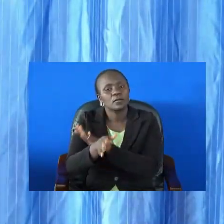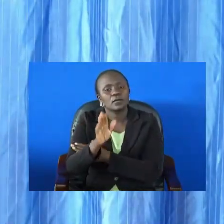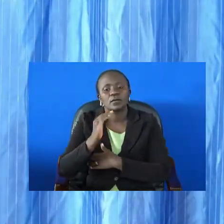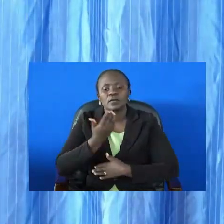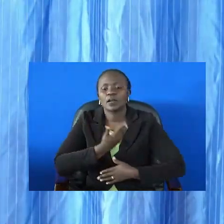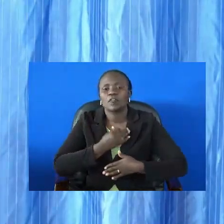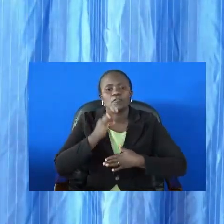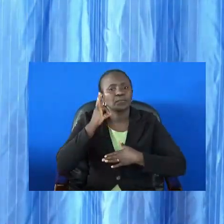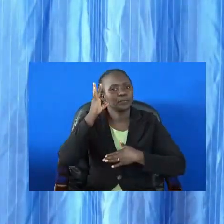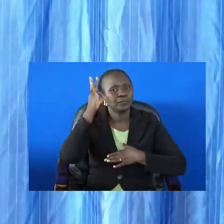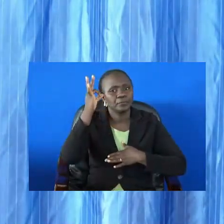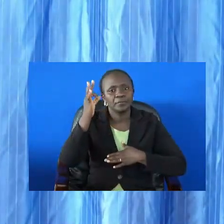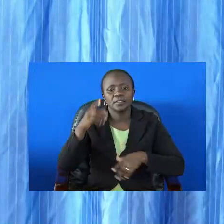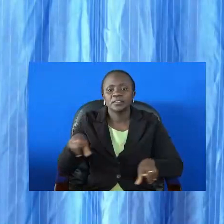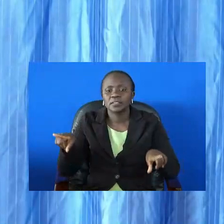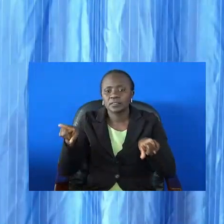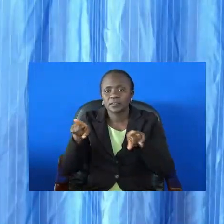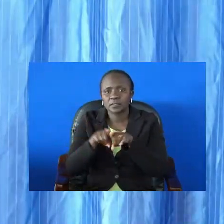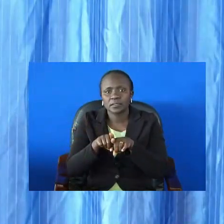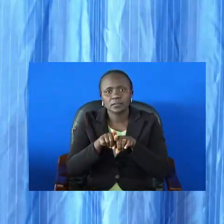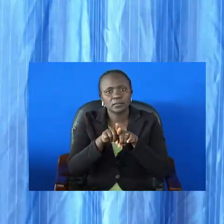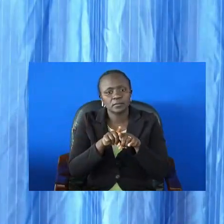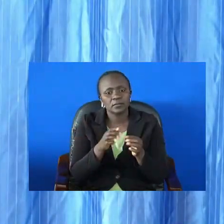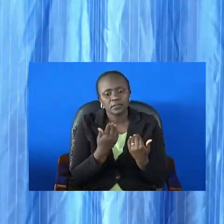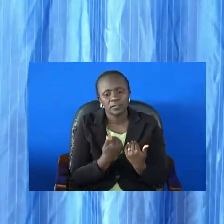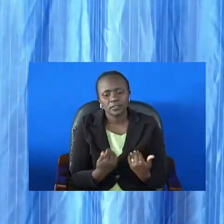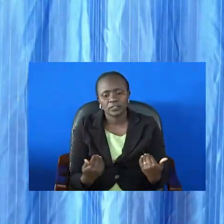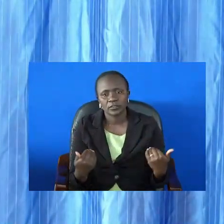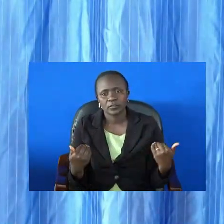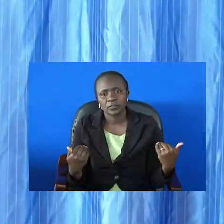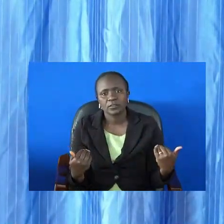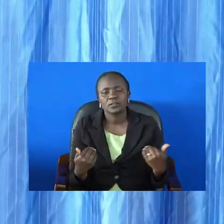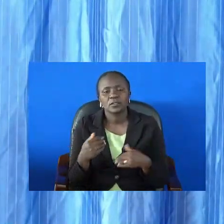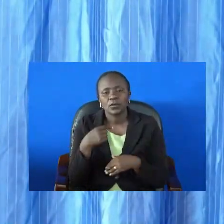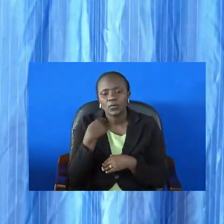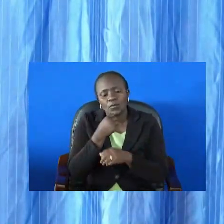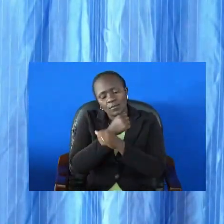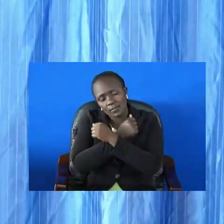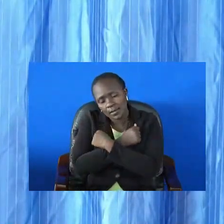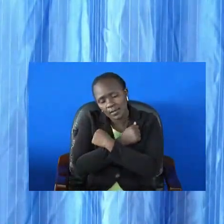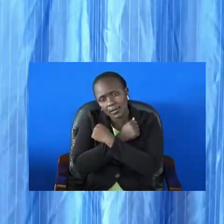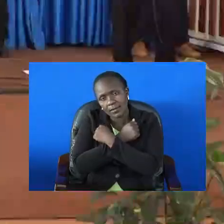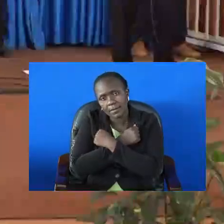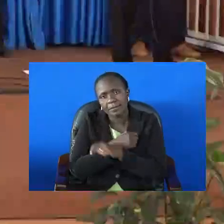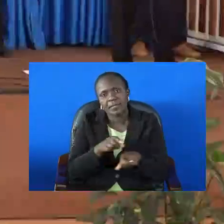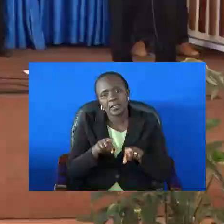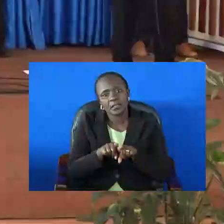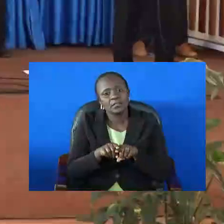Come on.